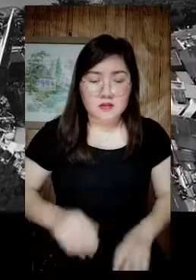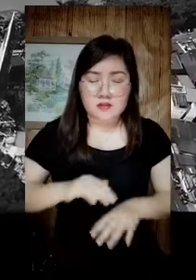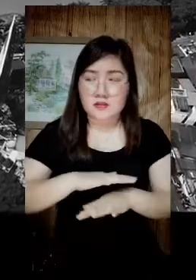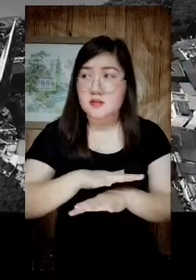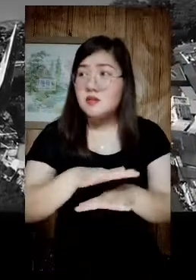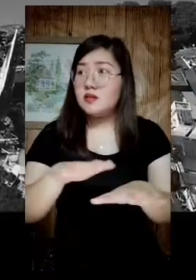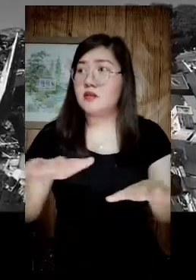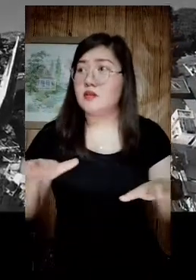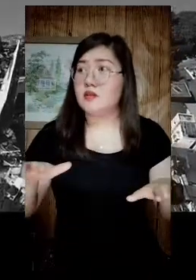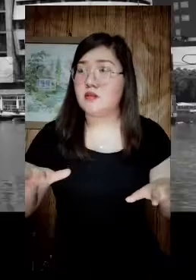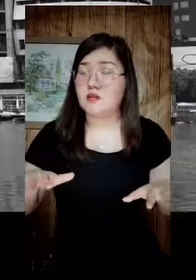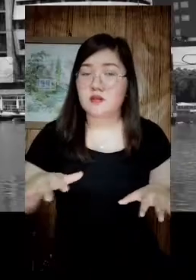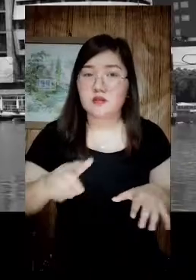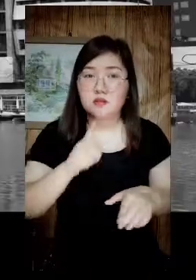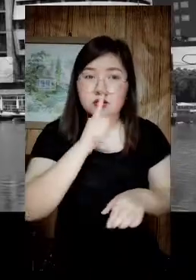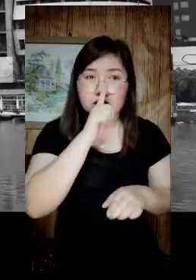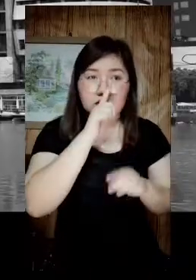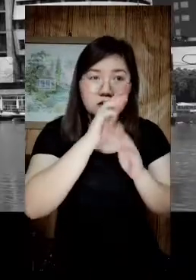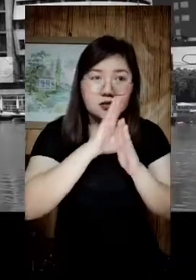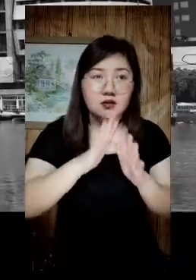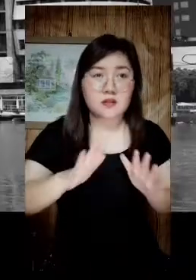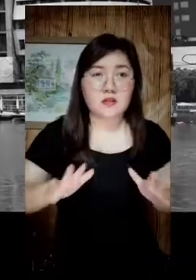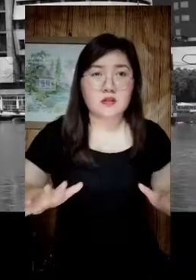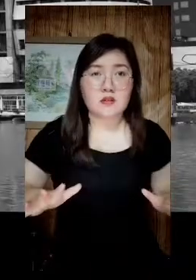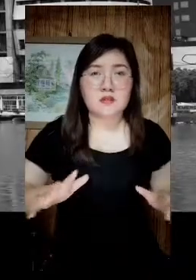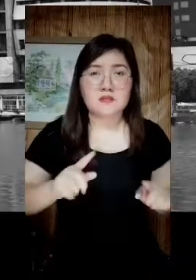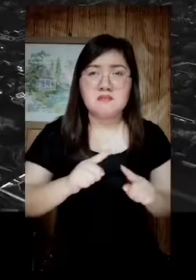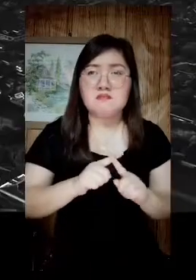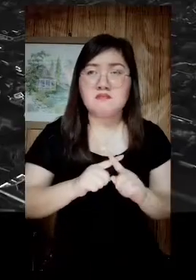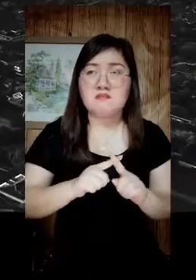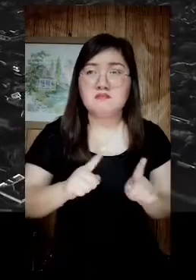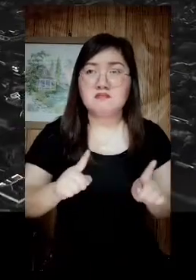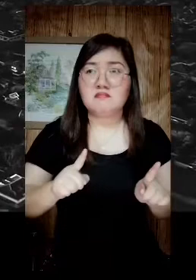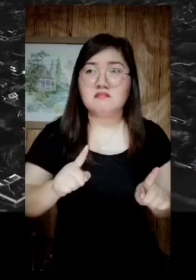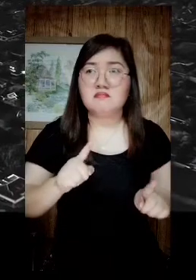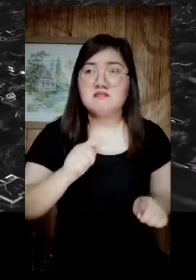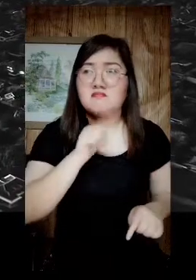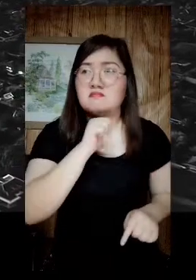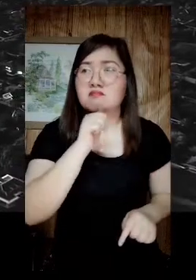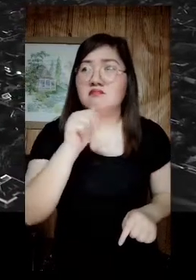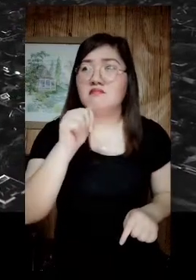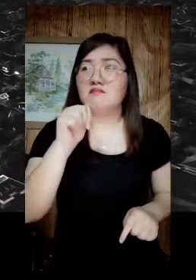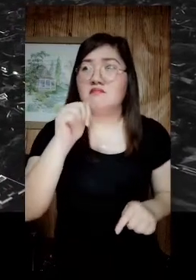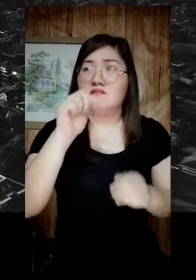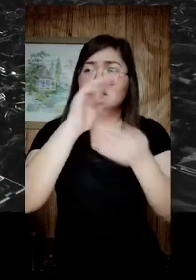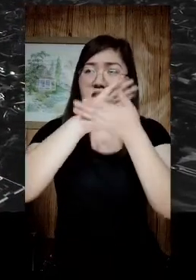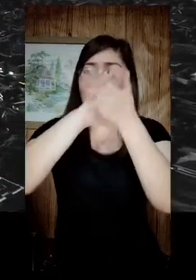Paligid ay tahimik, ngunit di payapa.